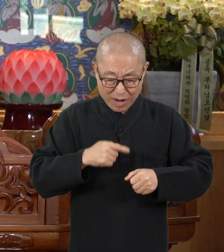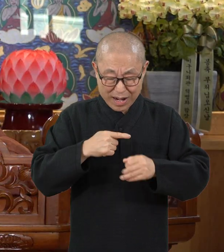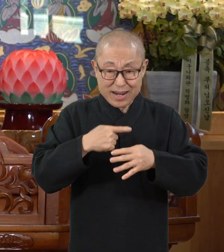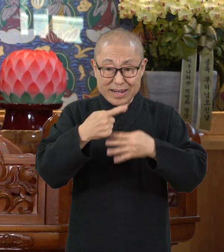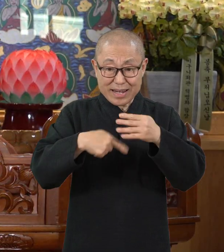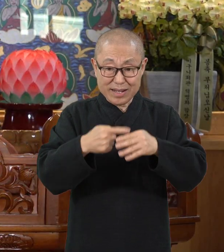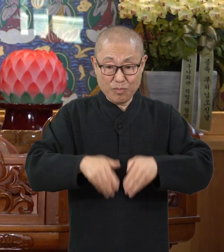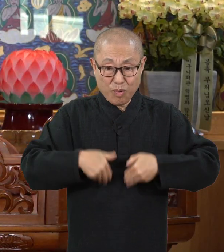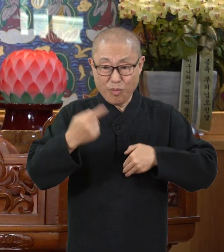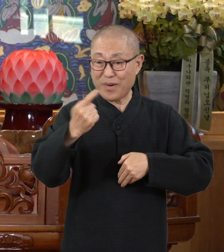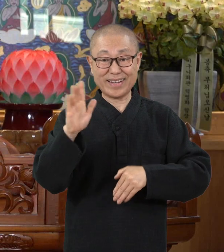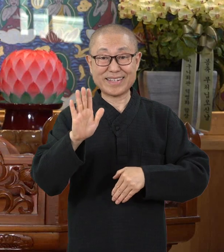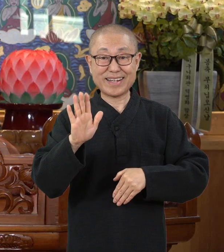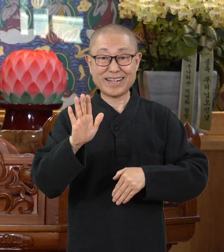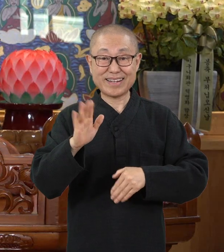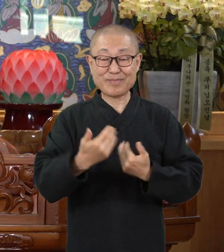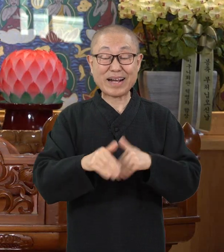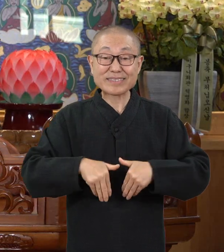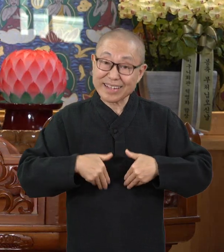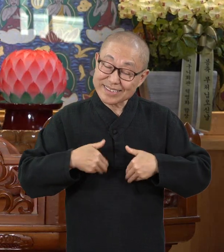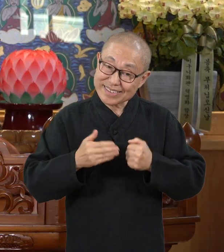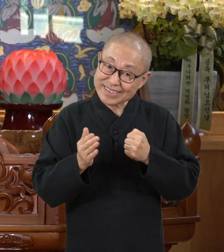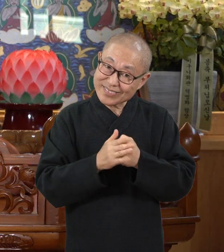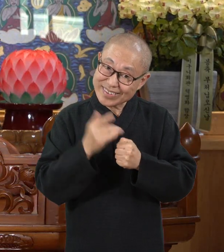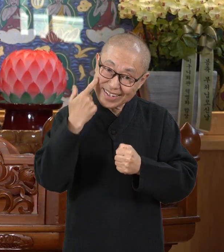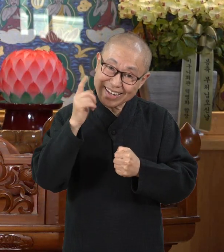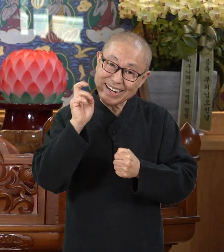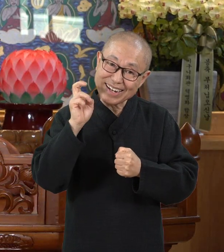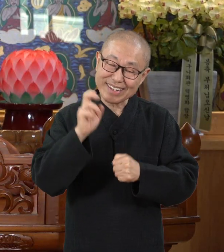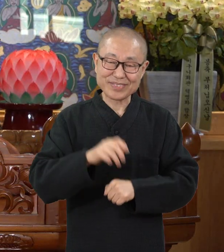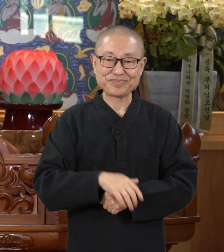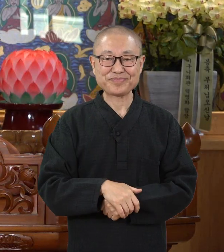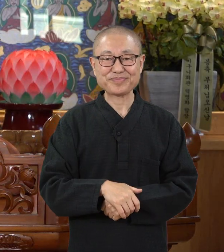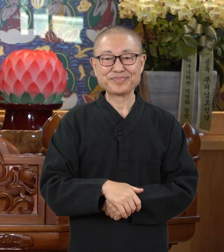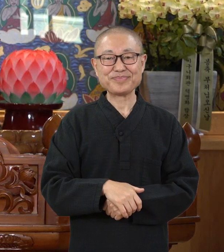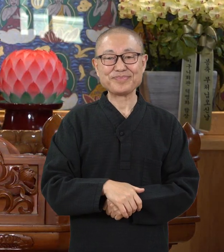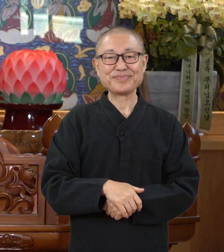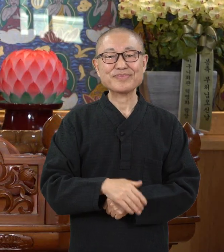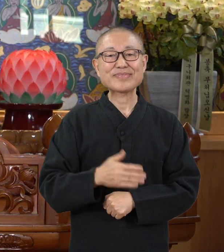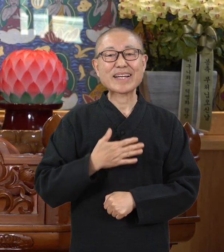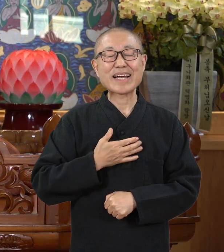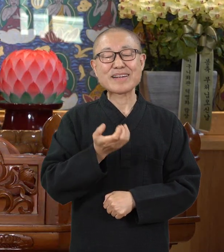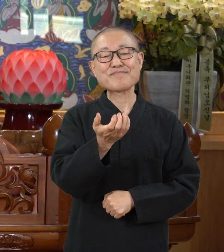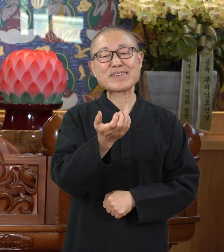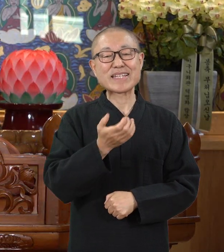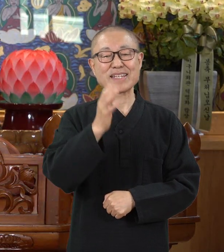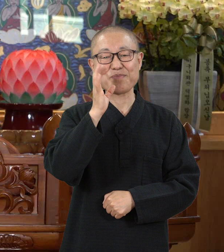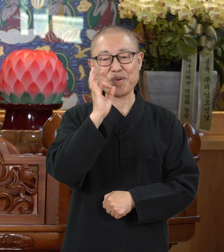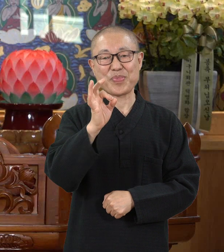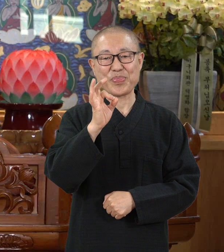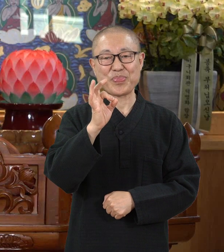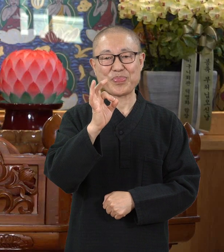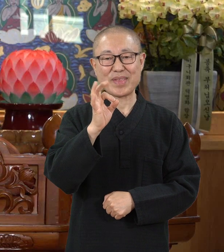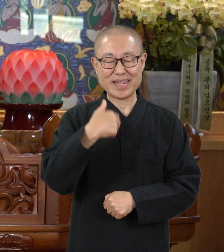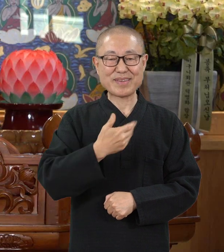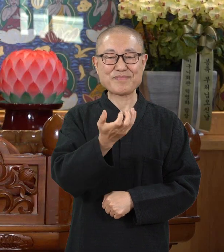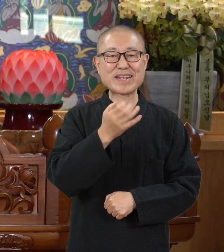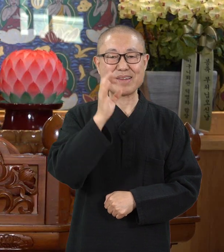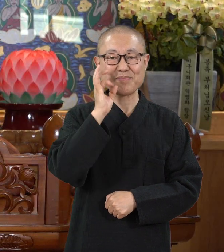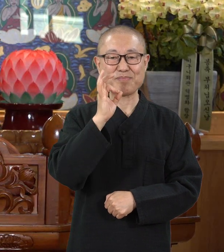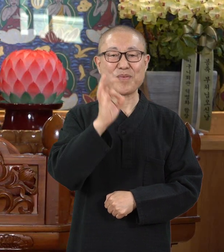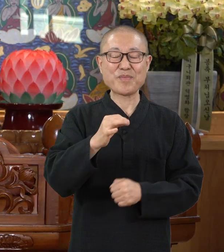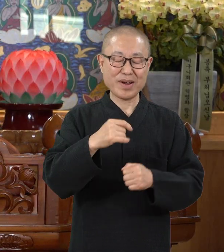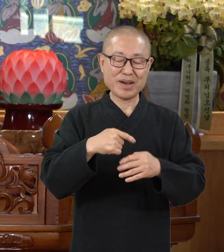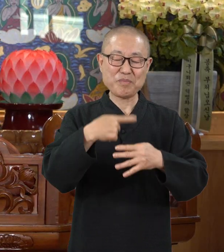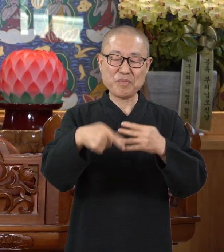아니고, 물론 방이 봄과 같이 따뜻했습니다만. 그래서 제가 미리 봤죠.